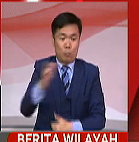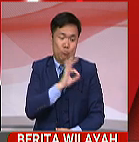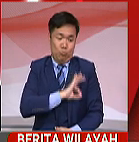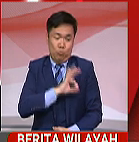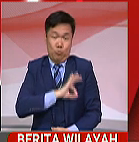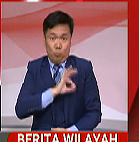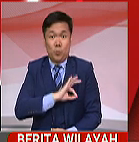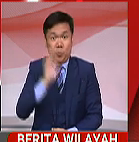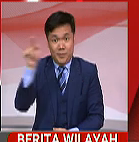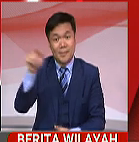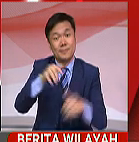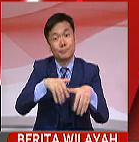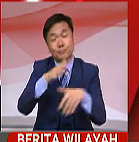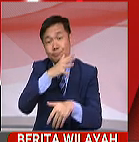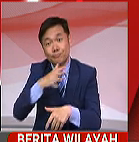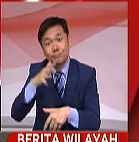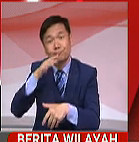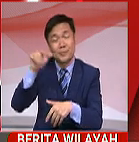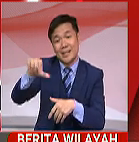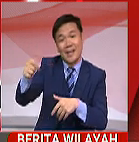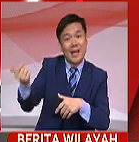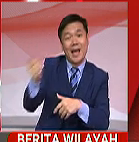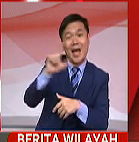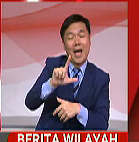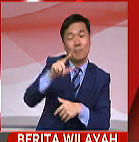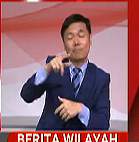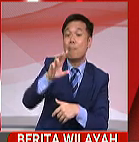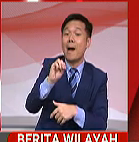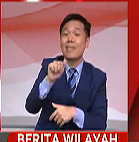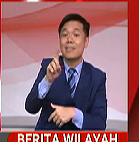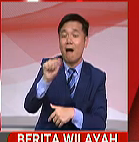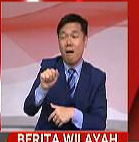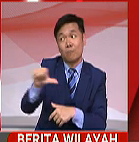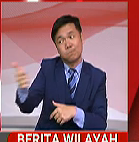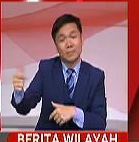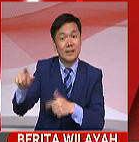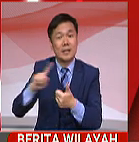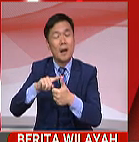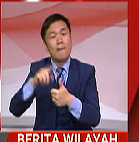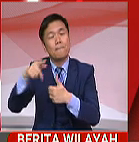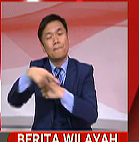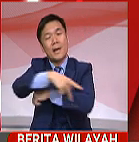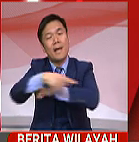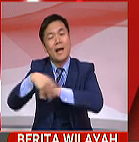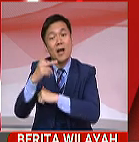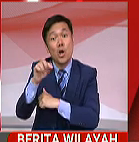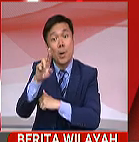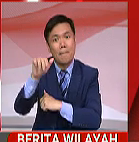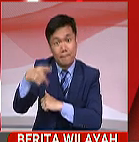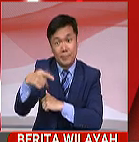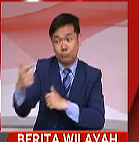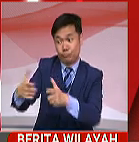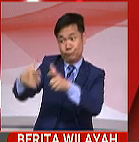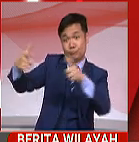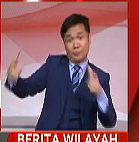petani khususnya di luar kawasan Lembaga Kemajuan Pertanian Muda MADA seperti di Padang Terap. Projek berkenaan